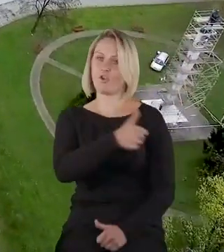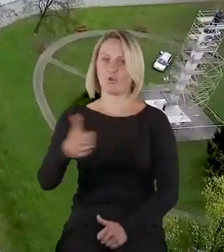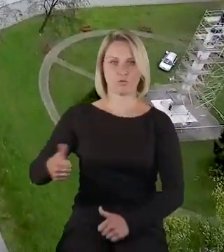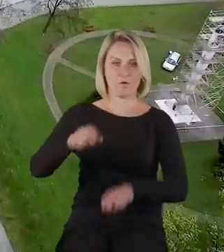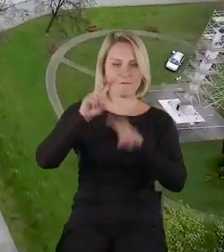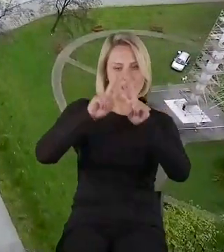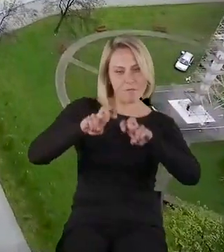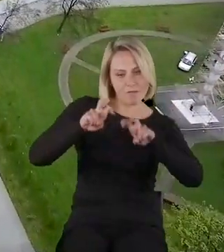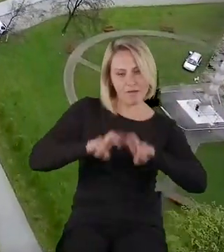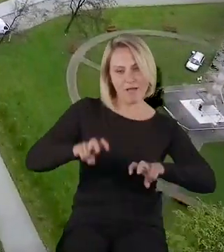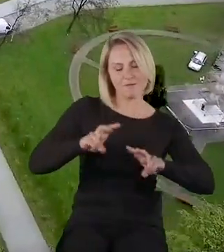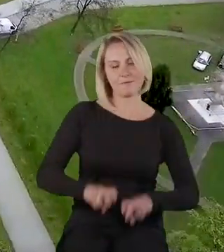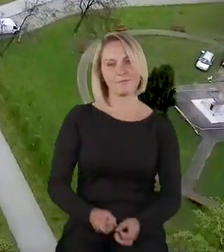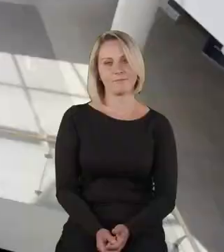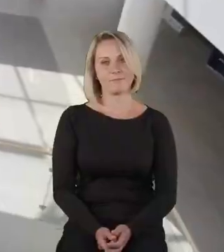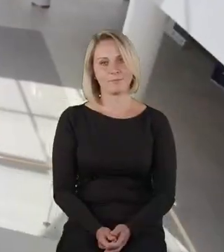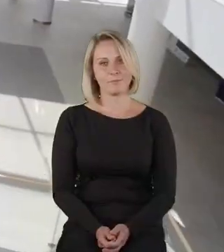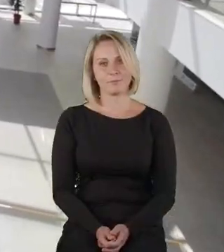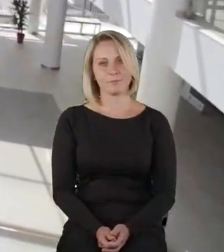badania.